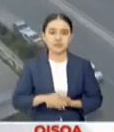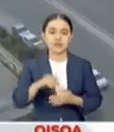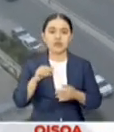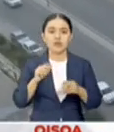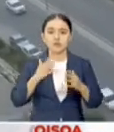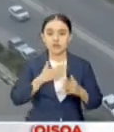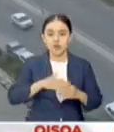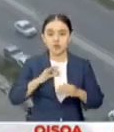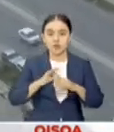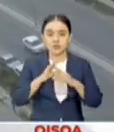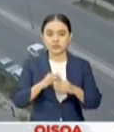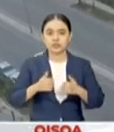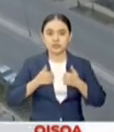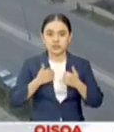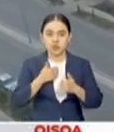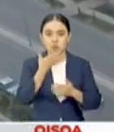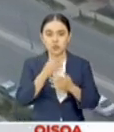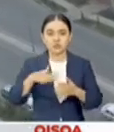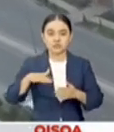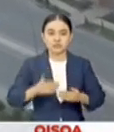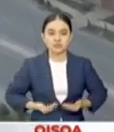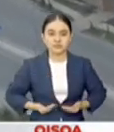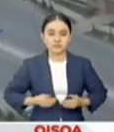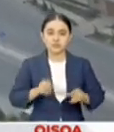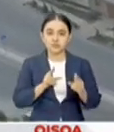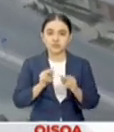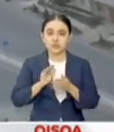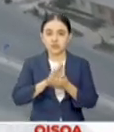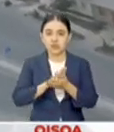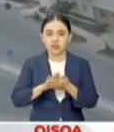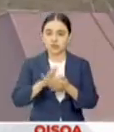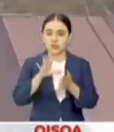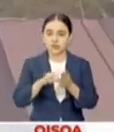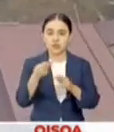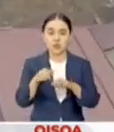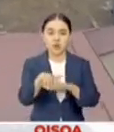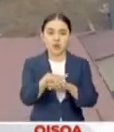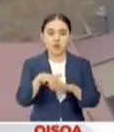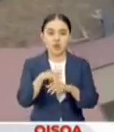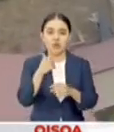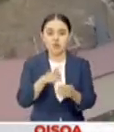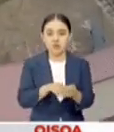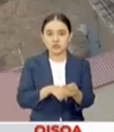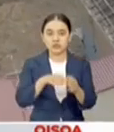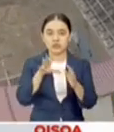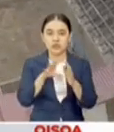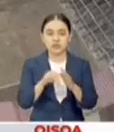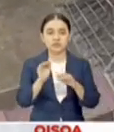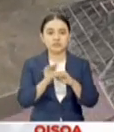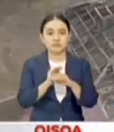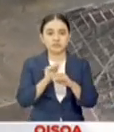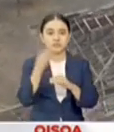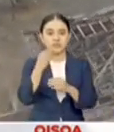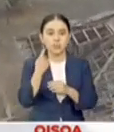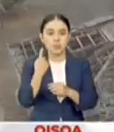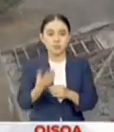Farovonlikka intilish o'zi yashayotgan joyni go'zal, fayzli va sarishta qilish demakdir. Bu xalqimizning qon-qoniga singib ketgan ezgu